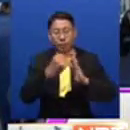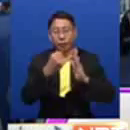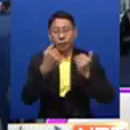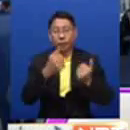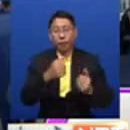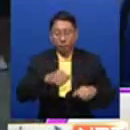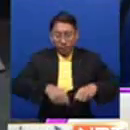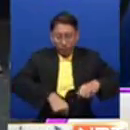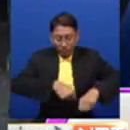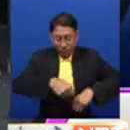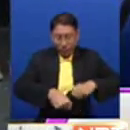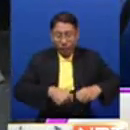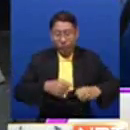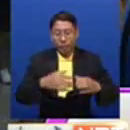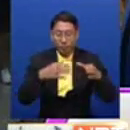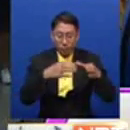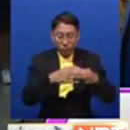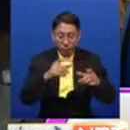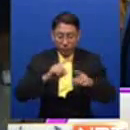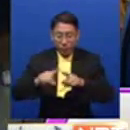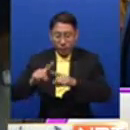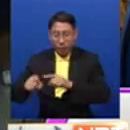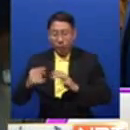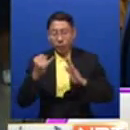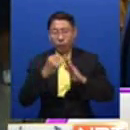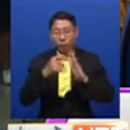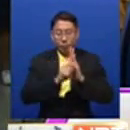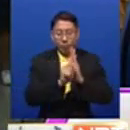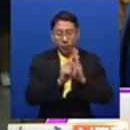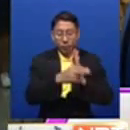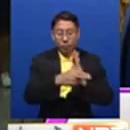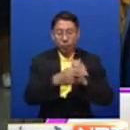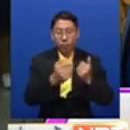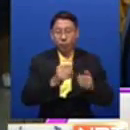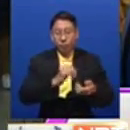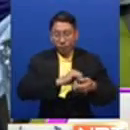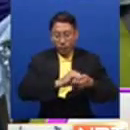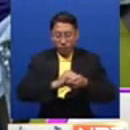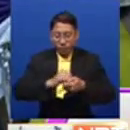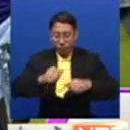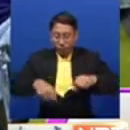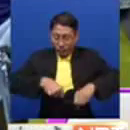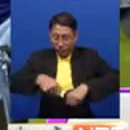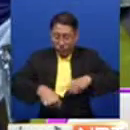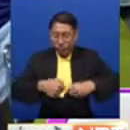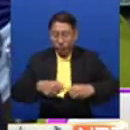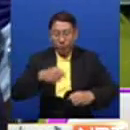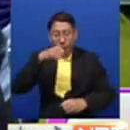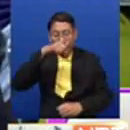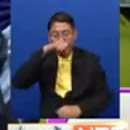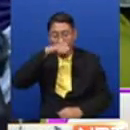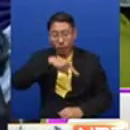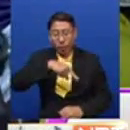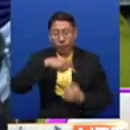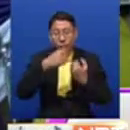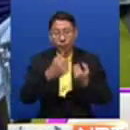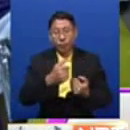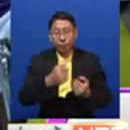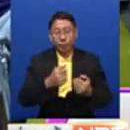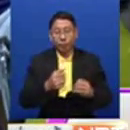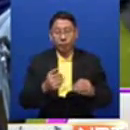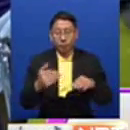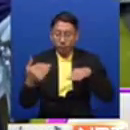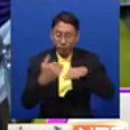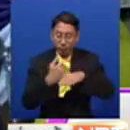นนักปั่นจักรยานจากชมรมต่างๆของจังหวัดปทุมธานีร่วมกันปั่นจักรยานซักซ้อมเส้นทางสายวัฒนธร